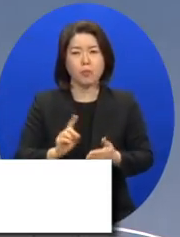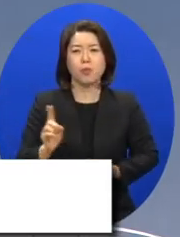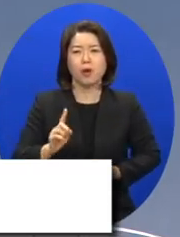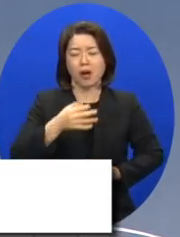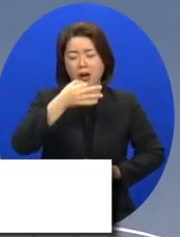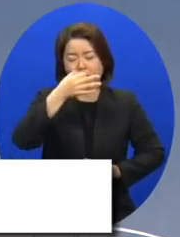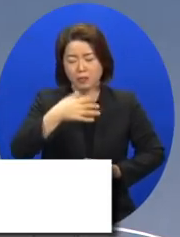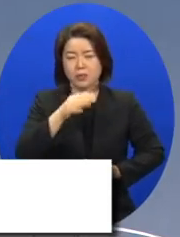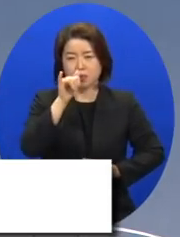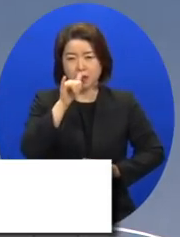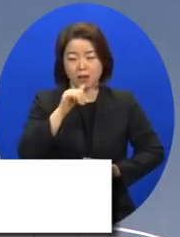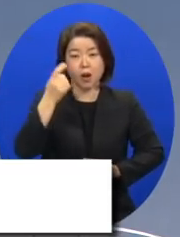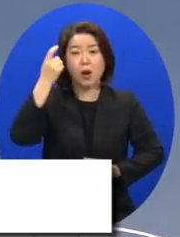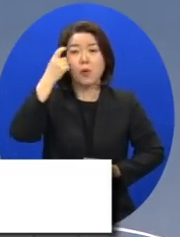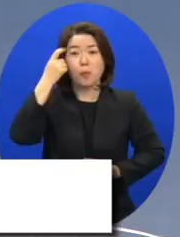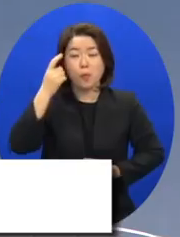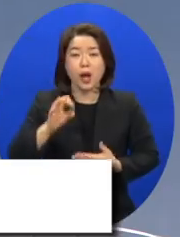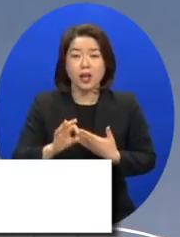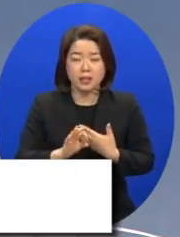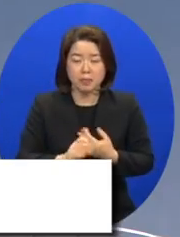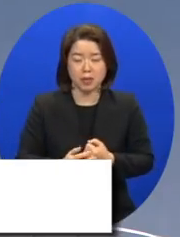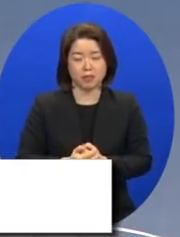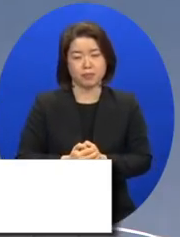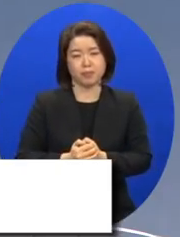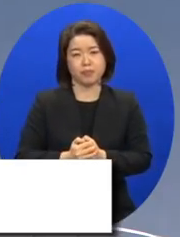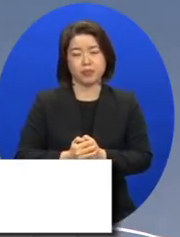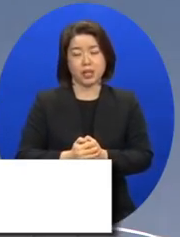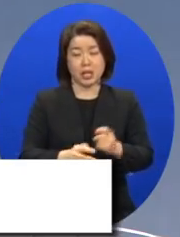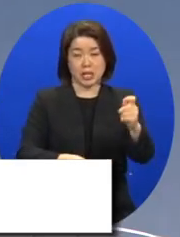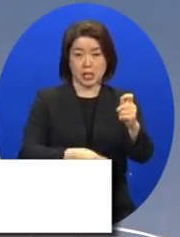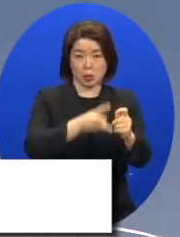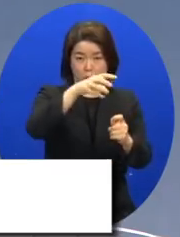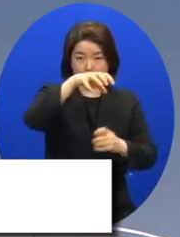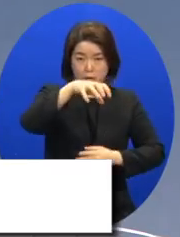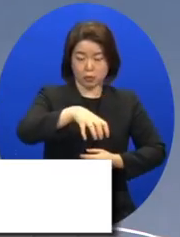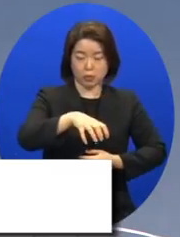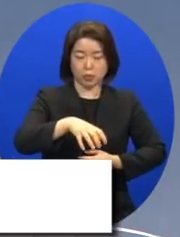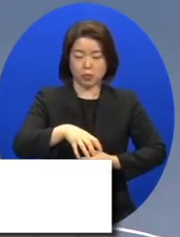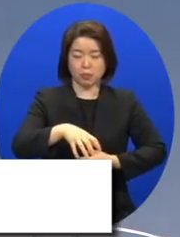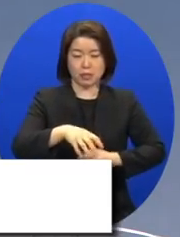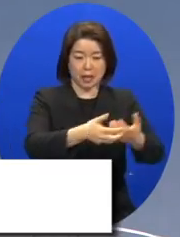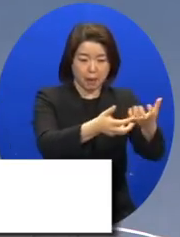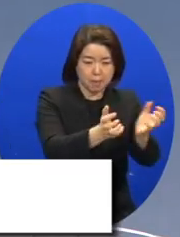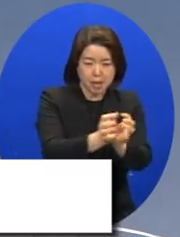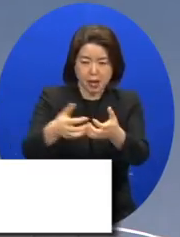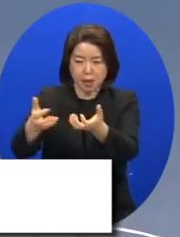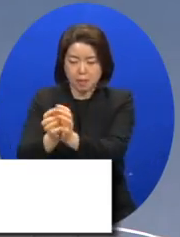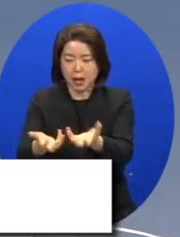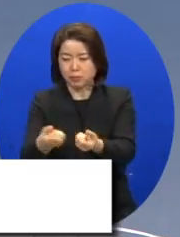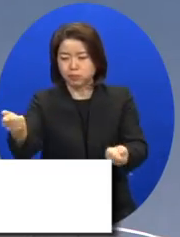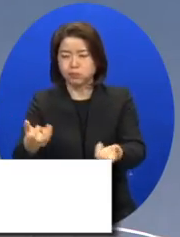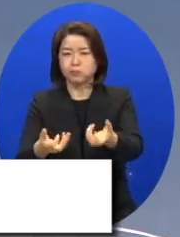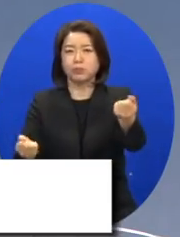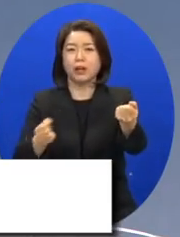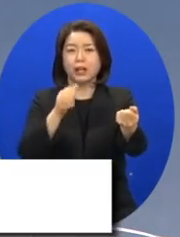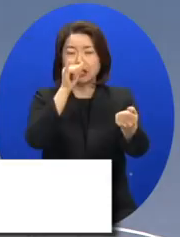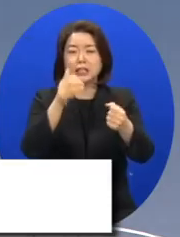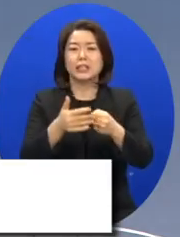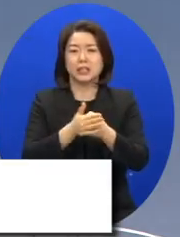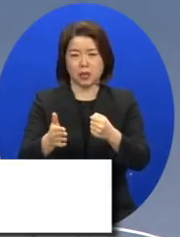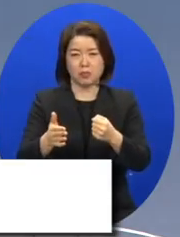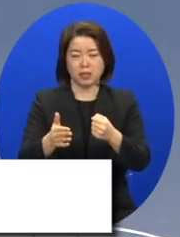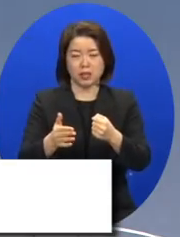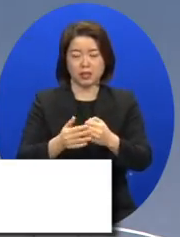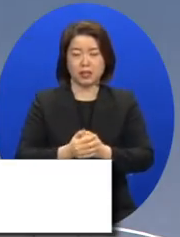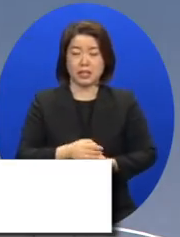왜 이런 일이 벌어졌 냐하면 고린도 교회 함에 파벌이 생겼기 때문에 그렇습니다 이 파가 3당 파가